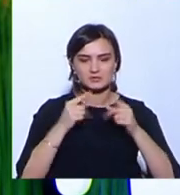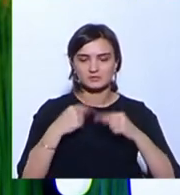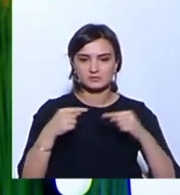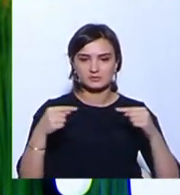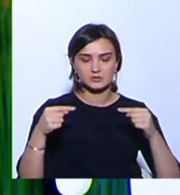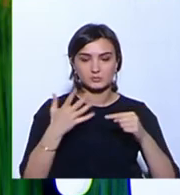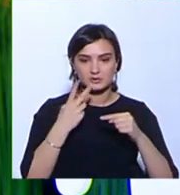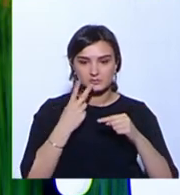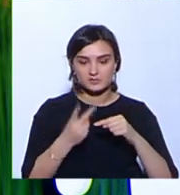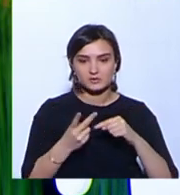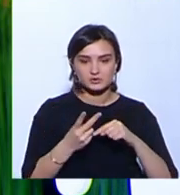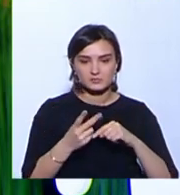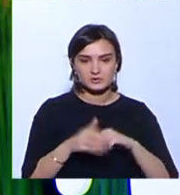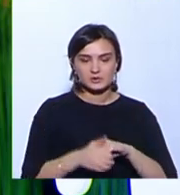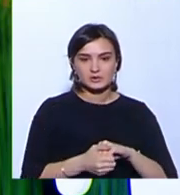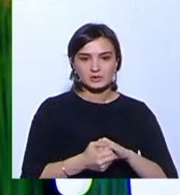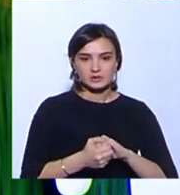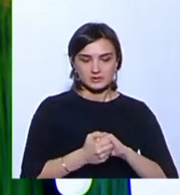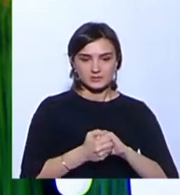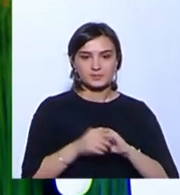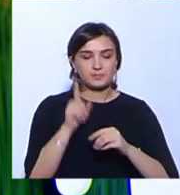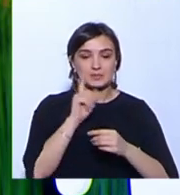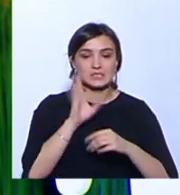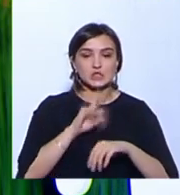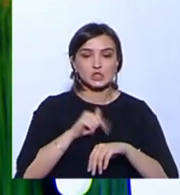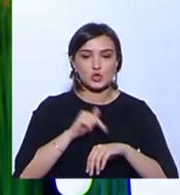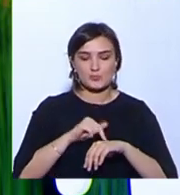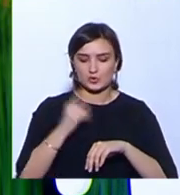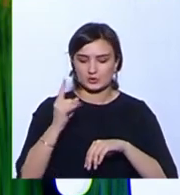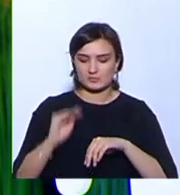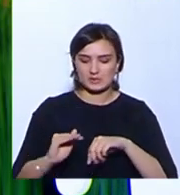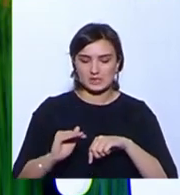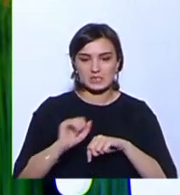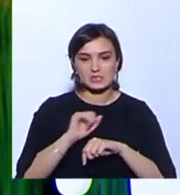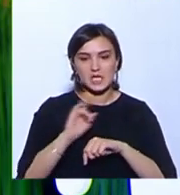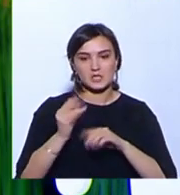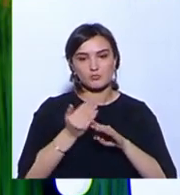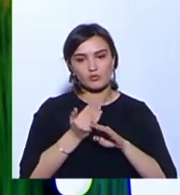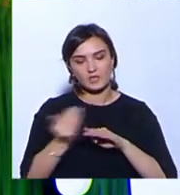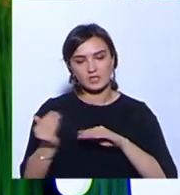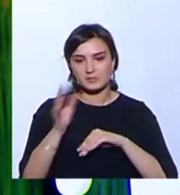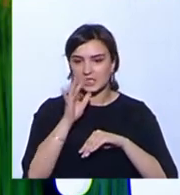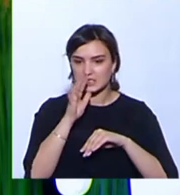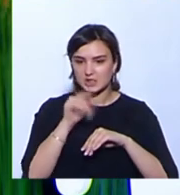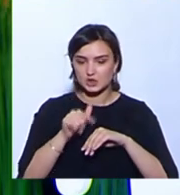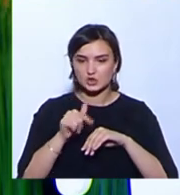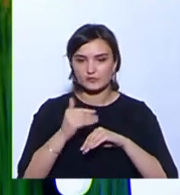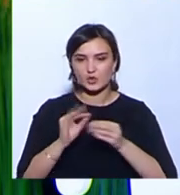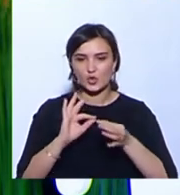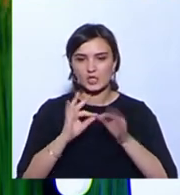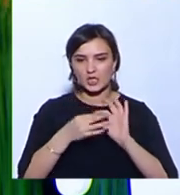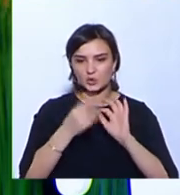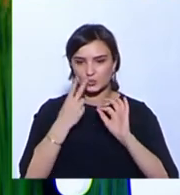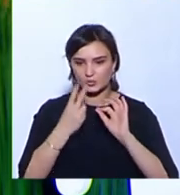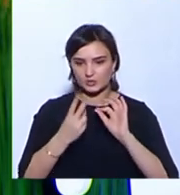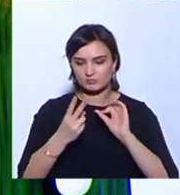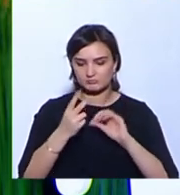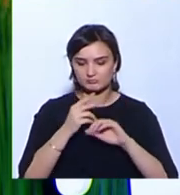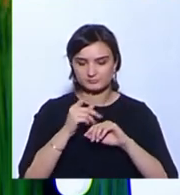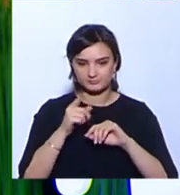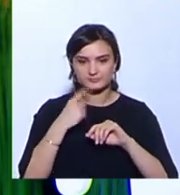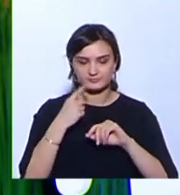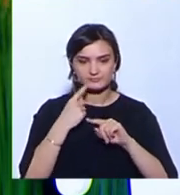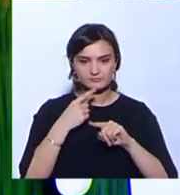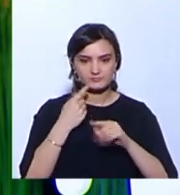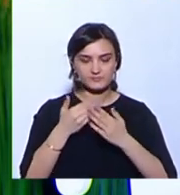რომელიც მიგვანიშნებს, რომ დისკომფორტი აქვს პატარას, ან შედარებით მოგვიანებით ასაკში თქვენ კონკრეტული ნიშნებიც კი დაასახელეთ, მათ